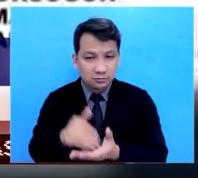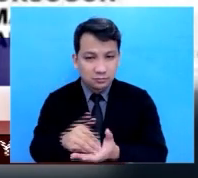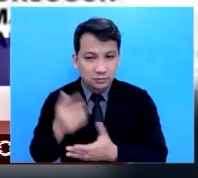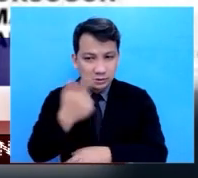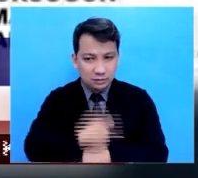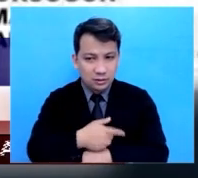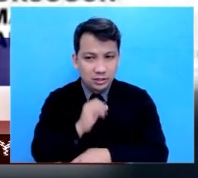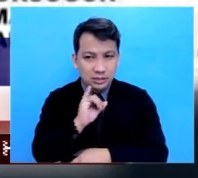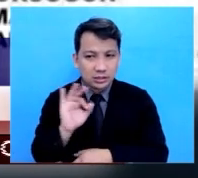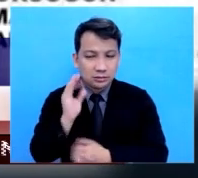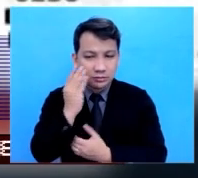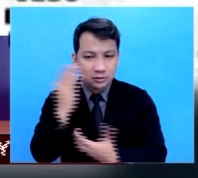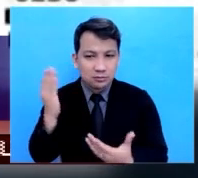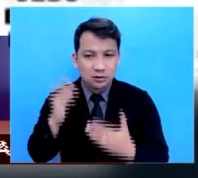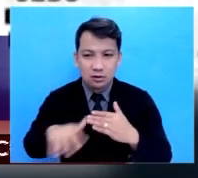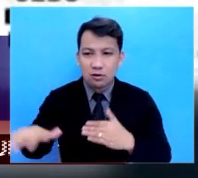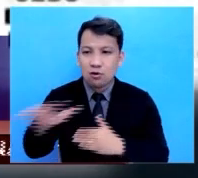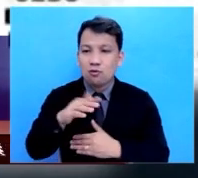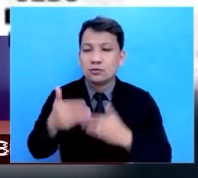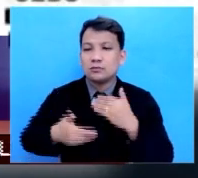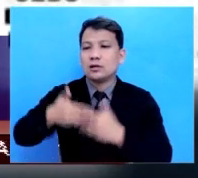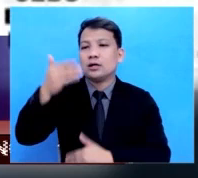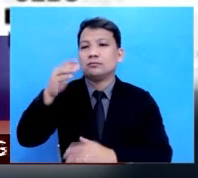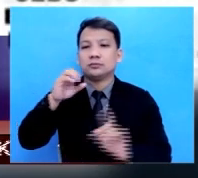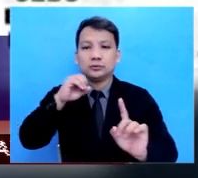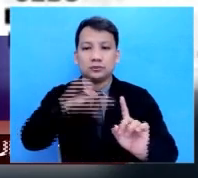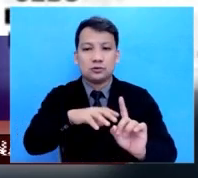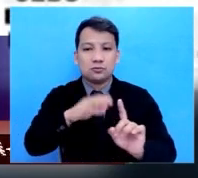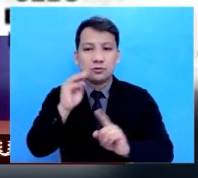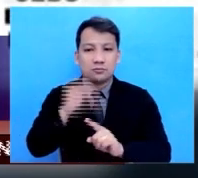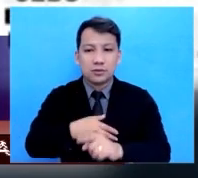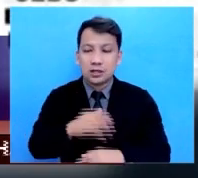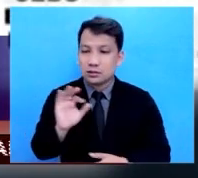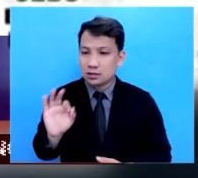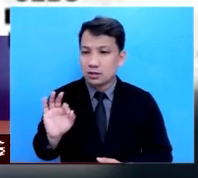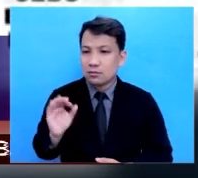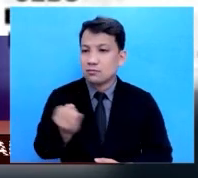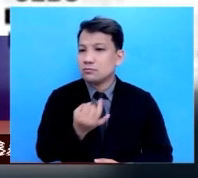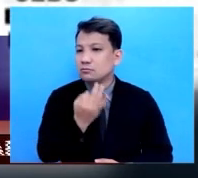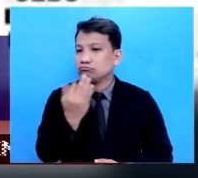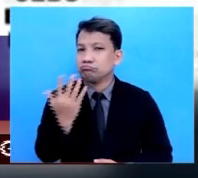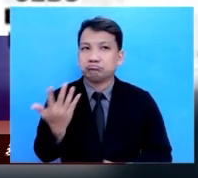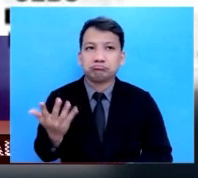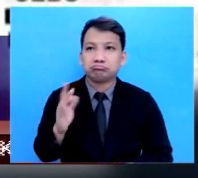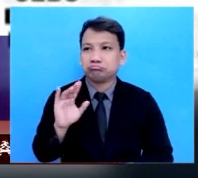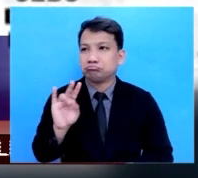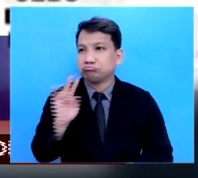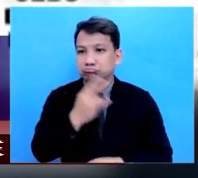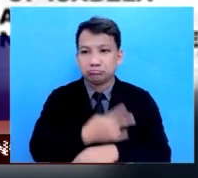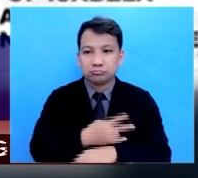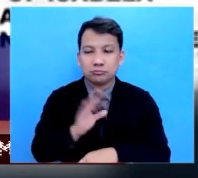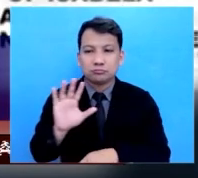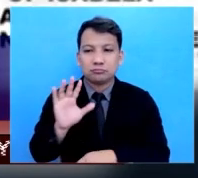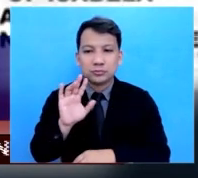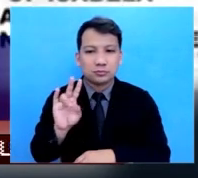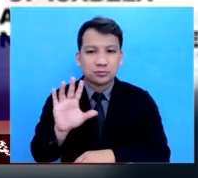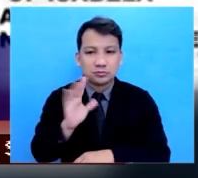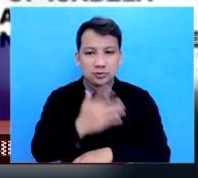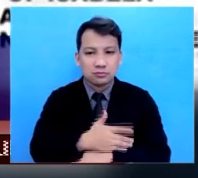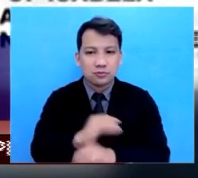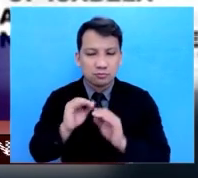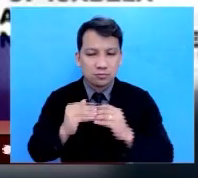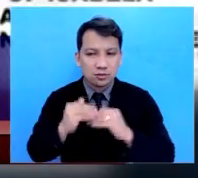halimbawa, dahil lahat mataas ang exposure ng May 9, magbilang tayo ng mga 7 days or 5 to 7 days. So magre-reflect